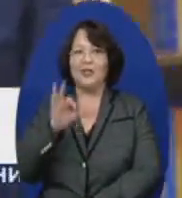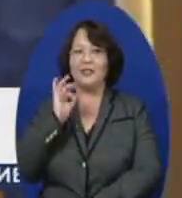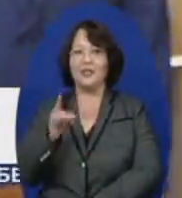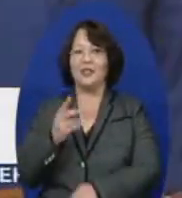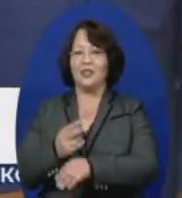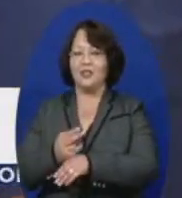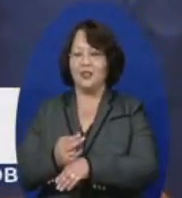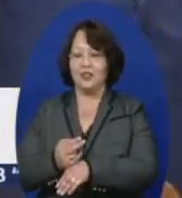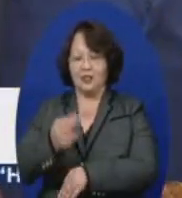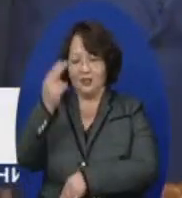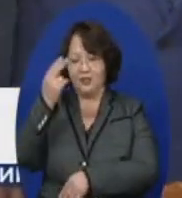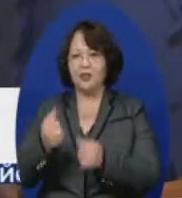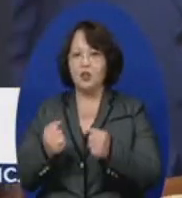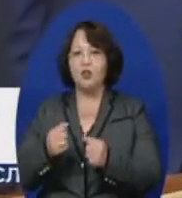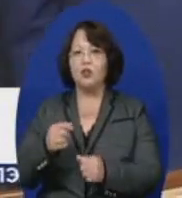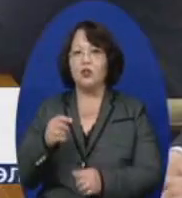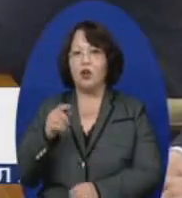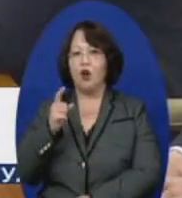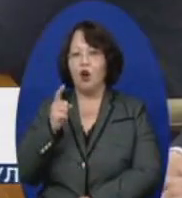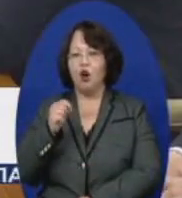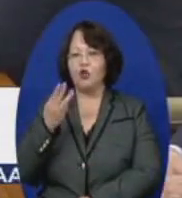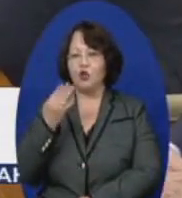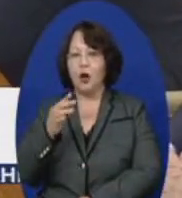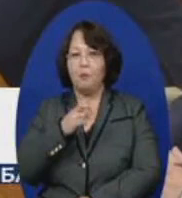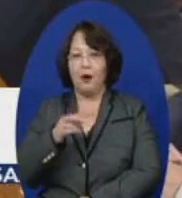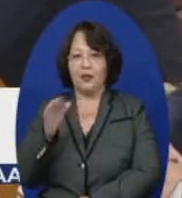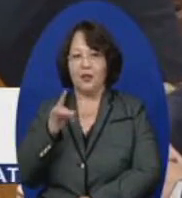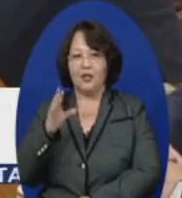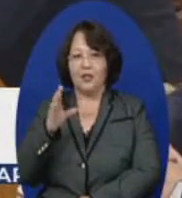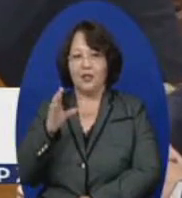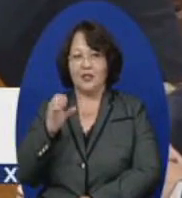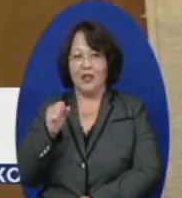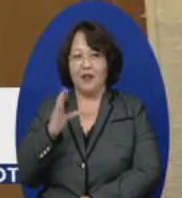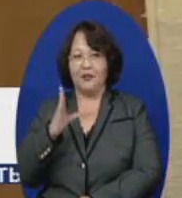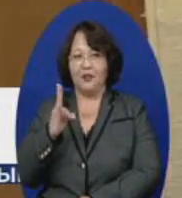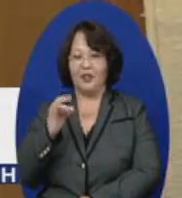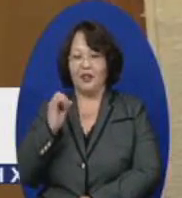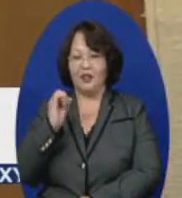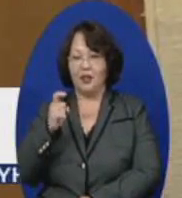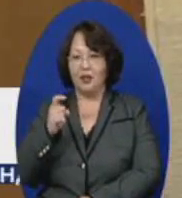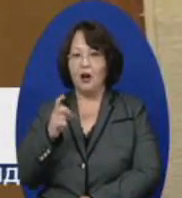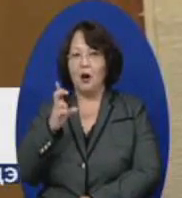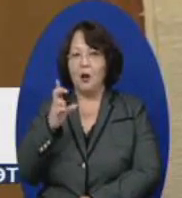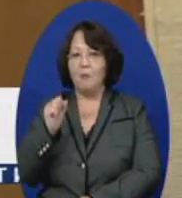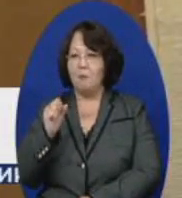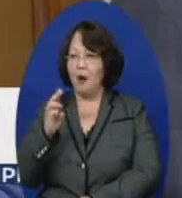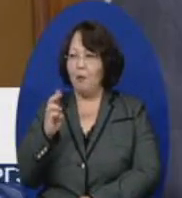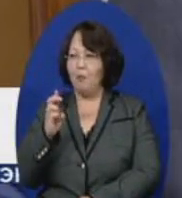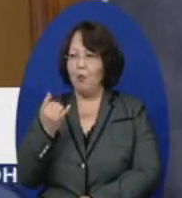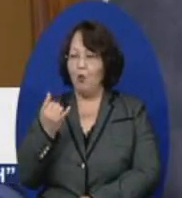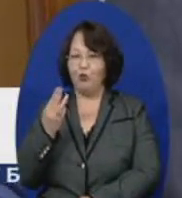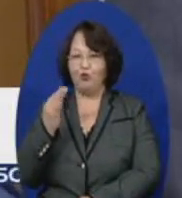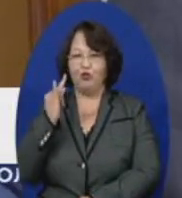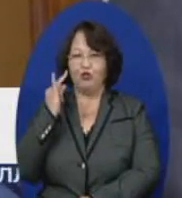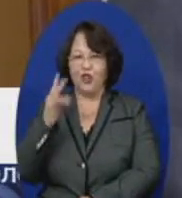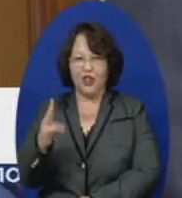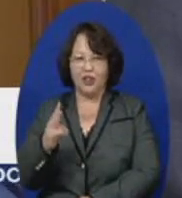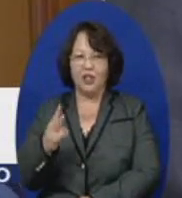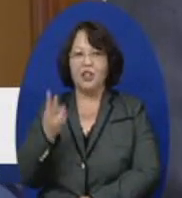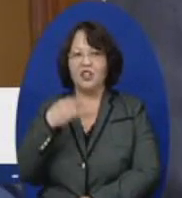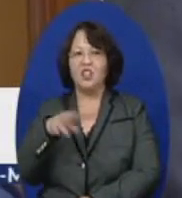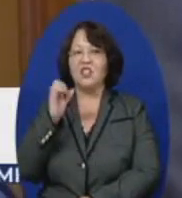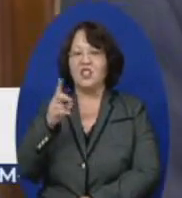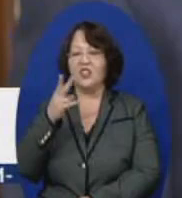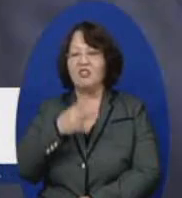сансрын нисгэгч Зөвлөлт холбоот улсын Хошоо баатар Савиних Монгол Ант нүхтийн тэргүүн Бабушкин нарт нийслэлийн дээд